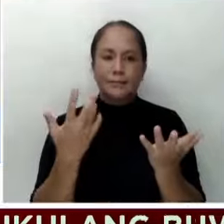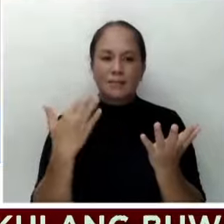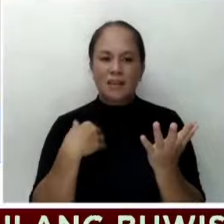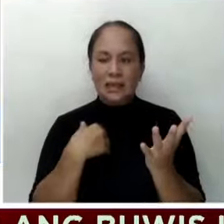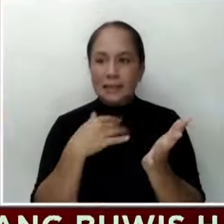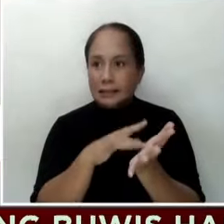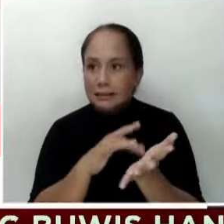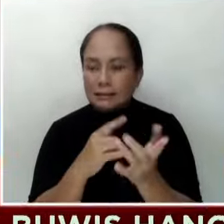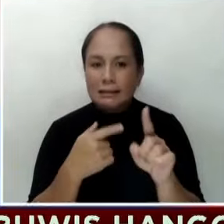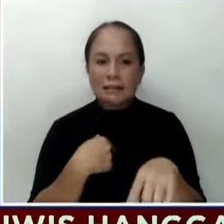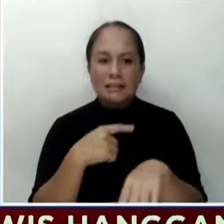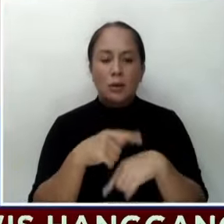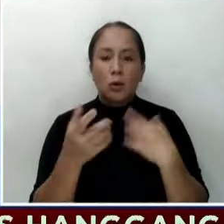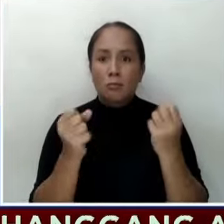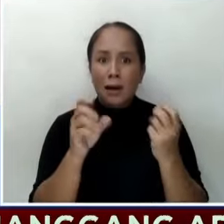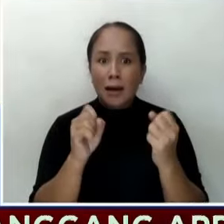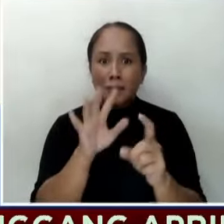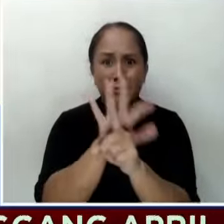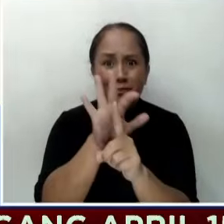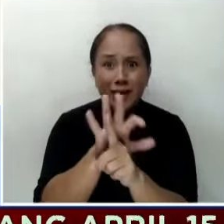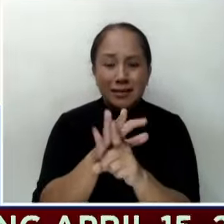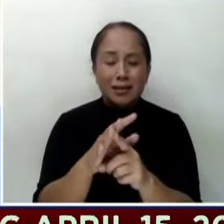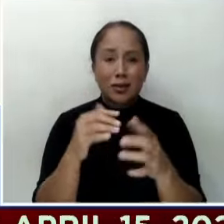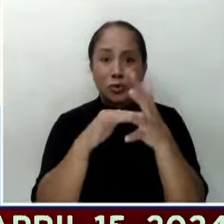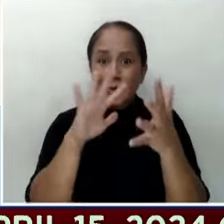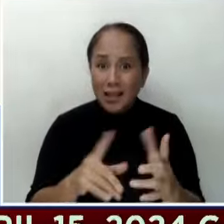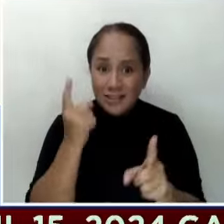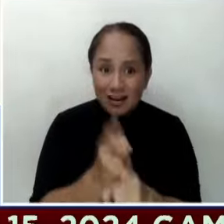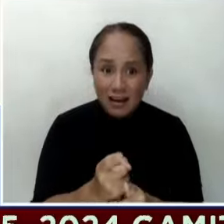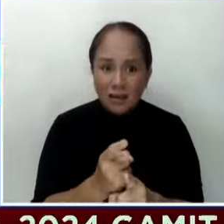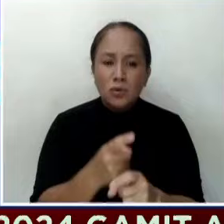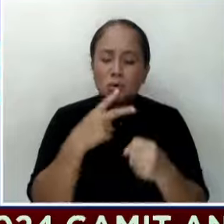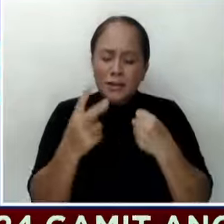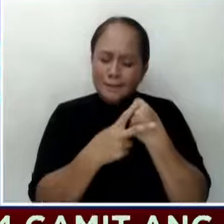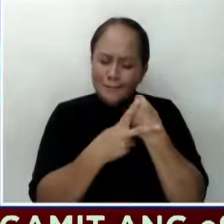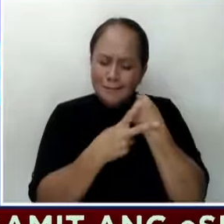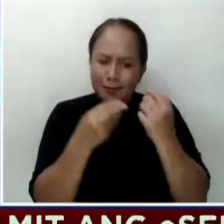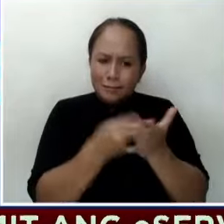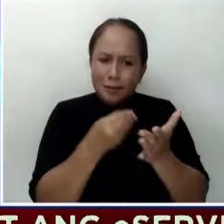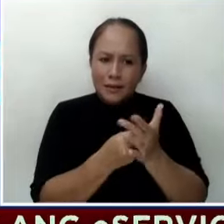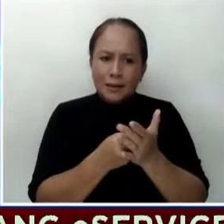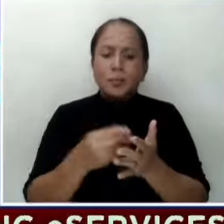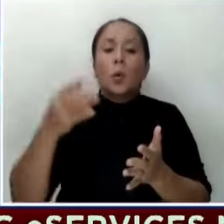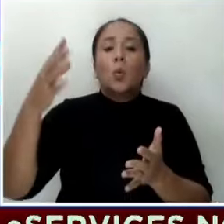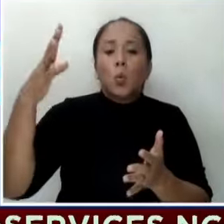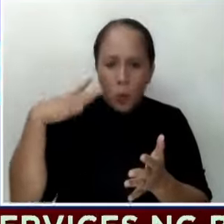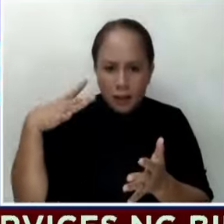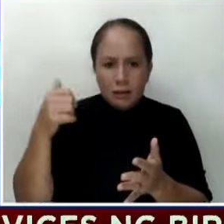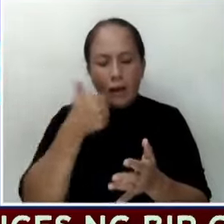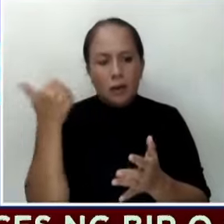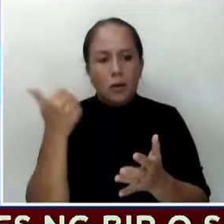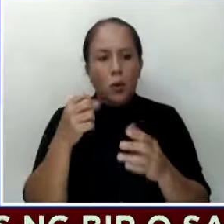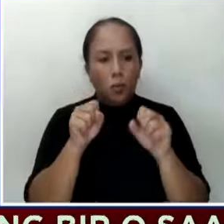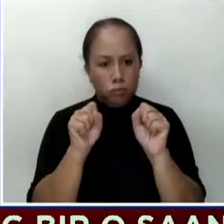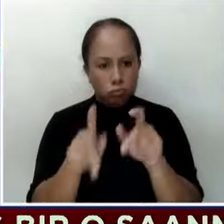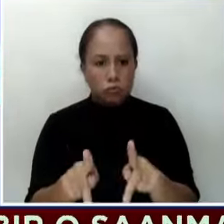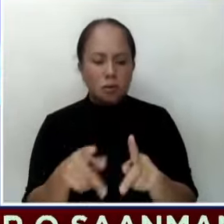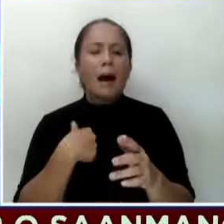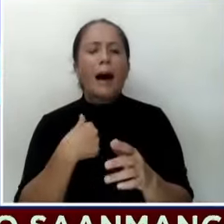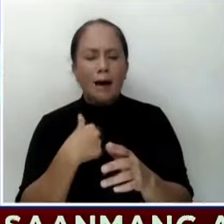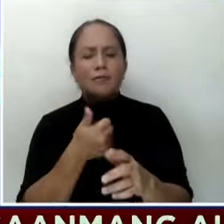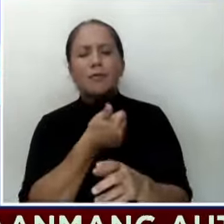pagkakataon. Marami kasi mga Blooms, mga estudyante. I'm sure pinag-ipunan nila yon. Hintayin nyo lang ho yung ibang pagkakataon. Magkakaroon din tayo ng ibang pagkakataon